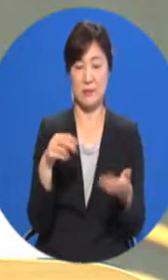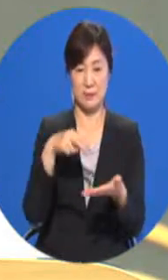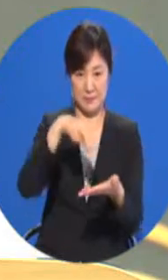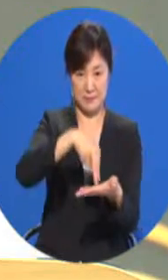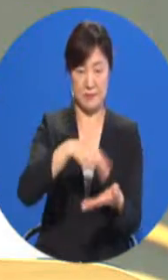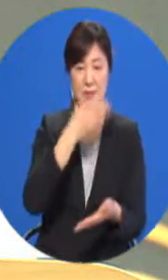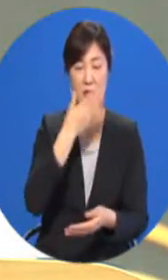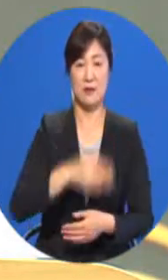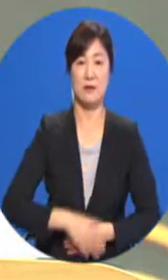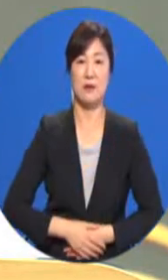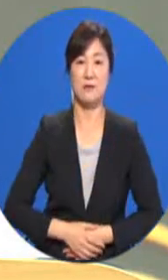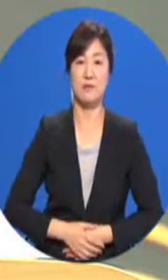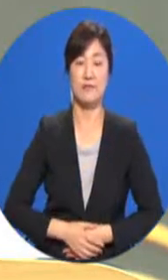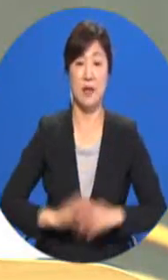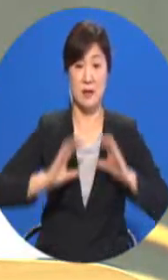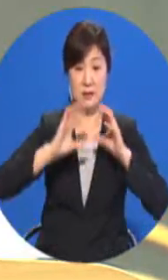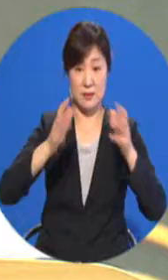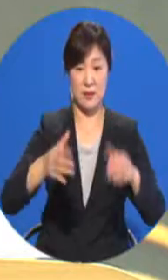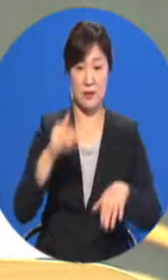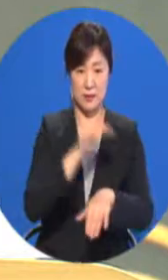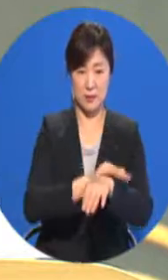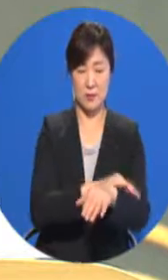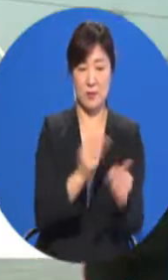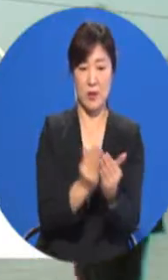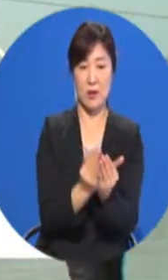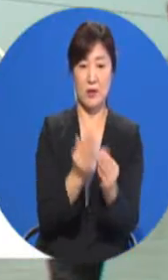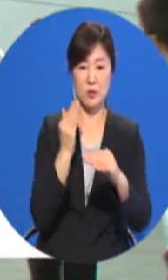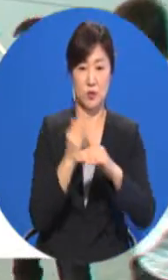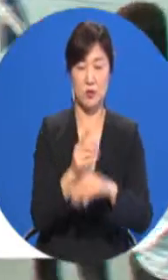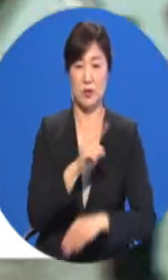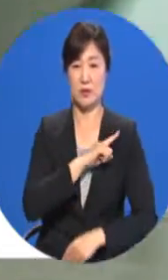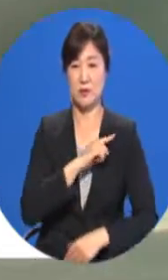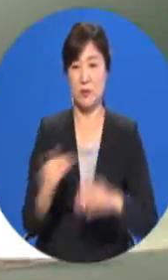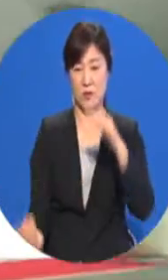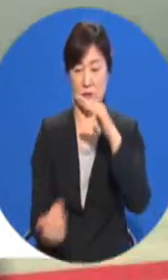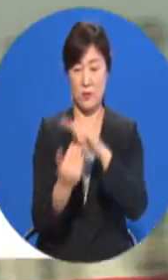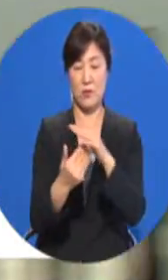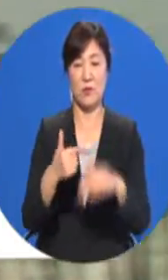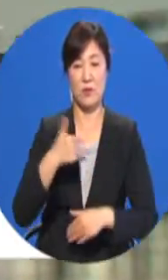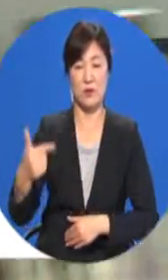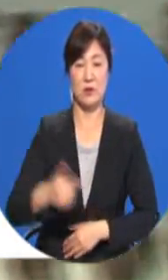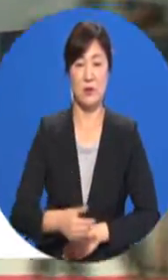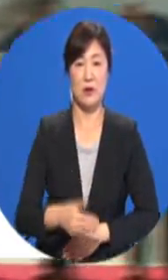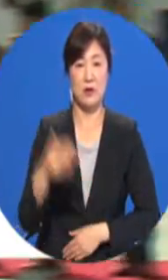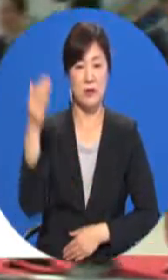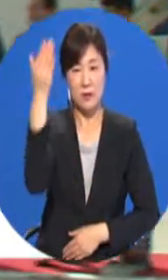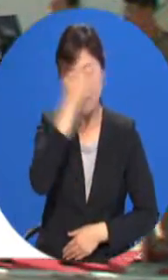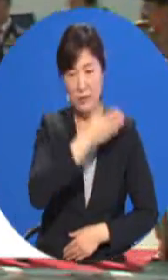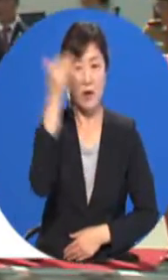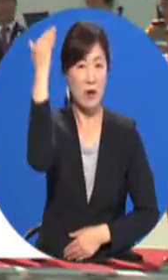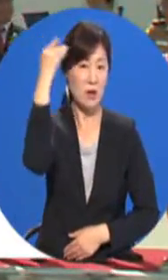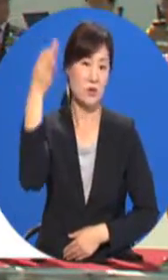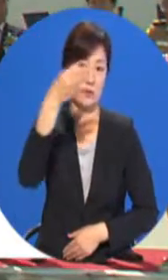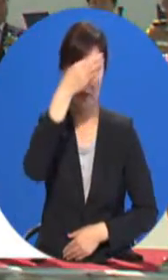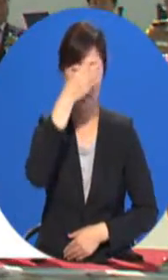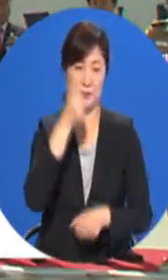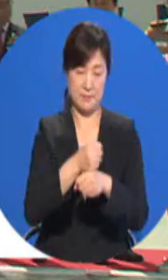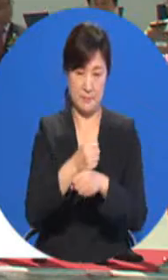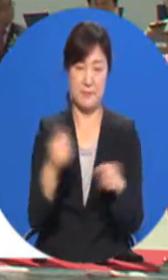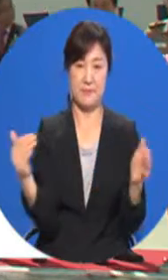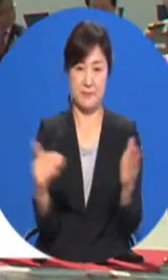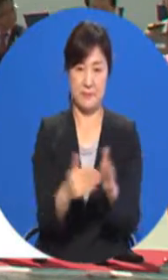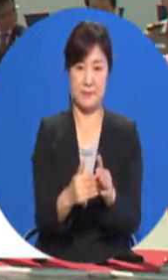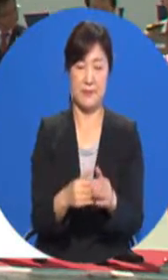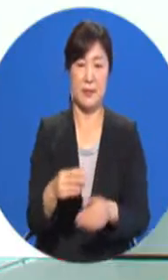세계 해양 관련 대학 실습선 가운데 가장 큰 규모이며 순수 우리 기술로 만들어졌습니다.